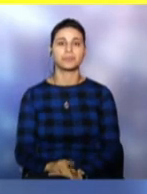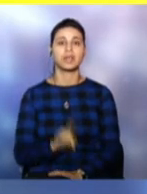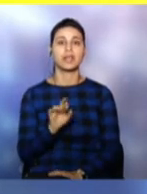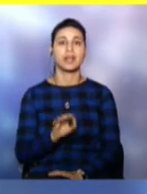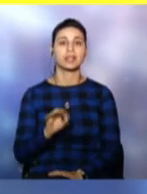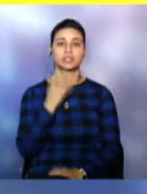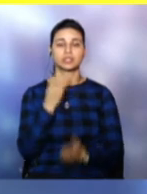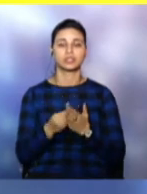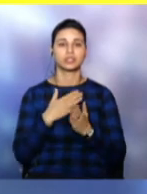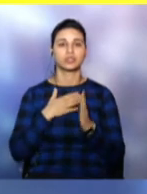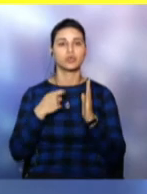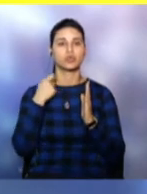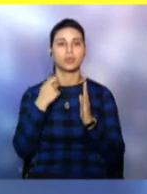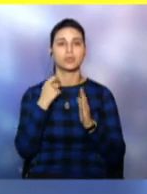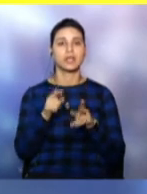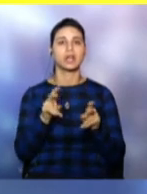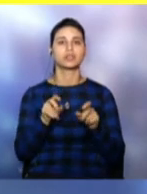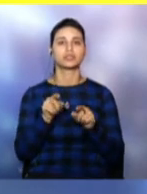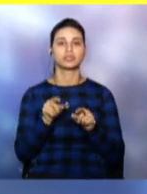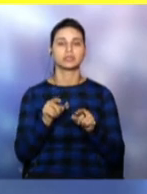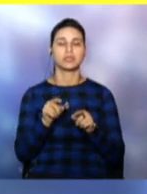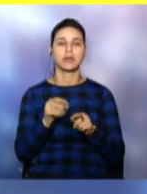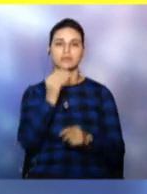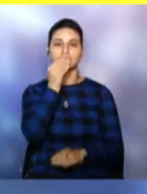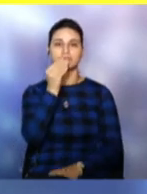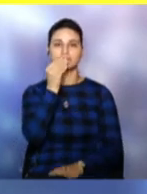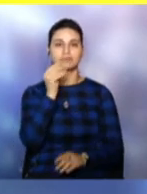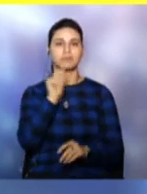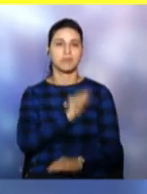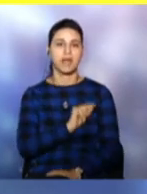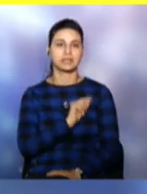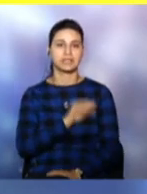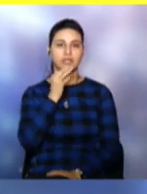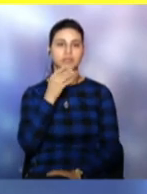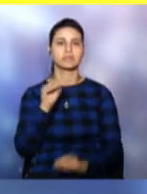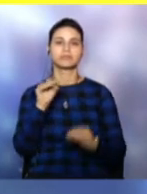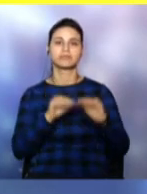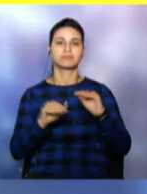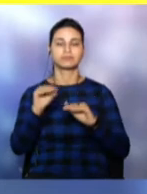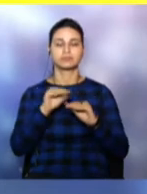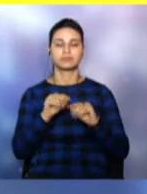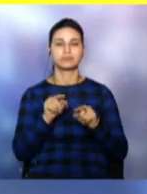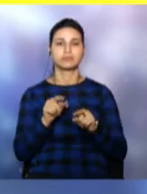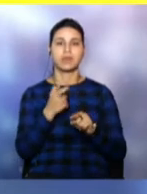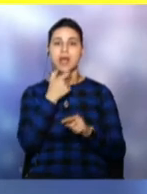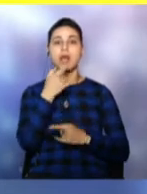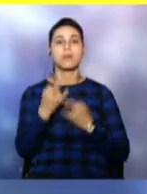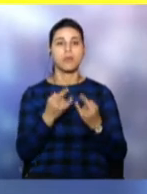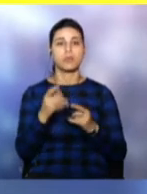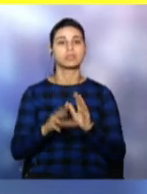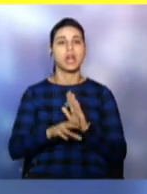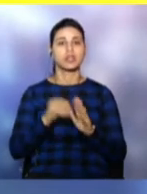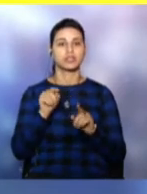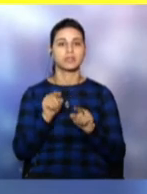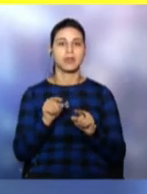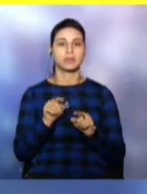ჩვენს რუბრიკას, რომელიც გულისხმობს პროდუქტების დახასიათებას და შემდეგ რეცეპტის მომზადებას, სხვათა შორის მაყურებლის არჩევანით,